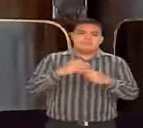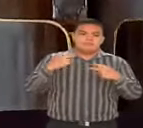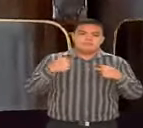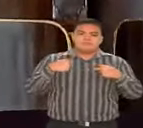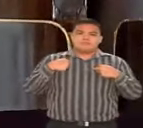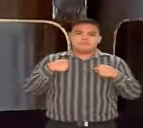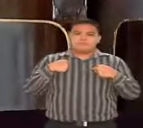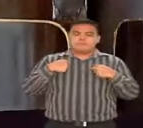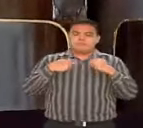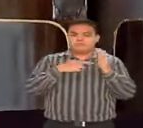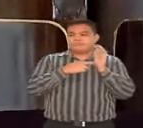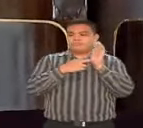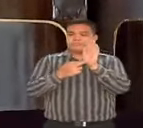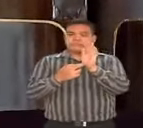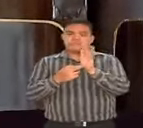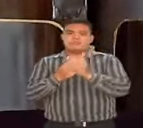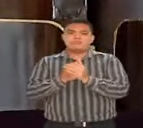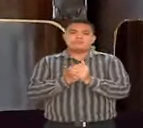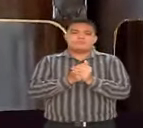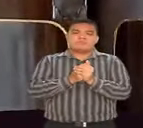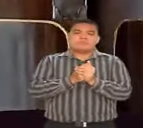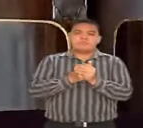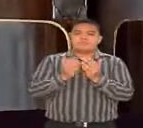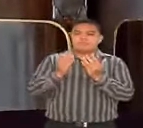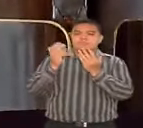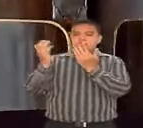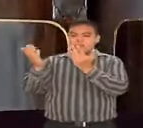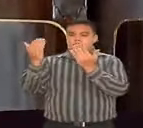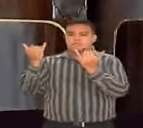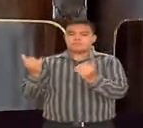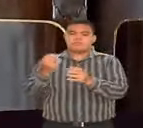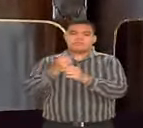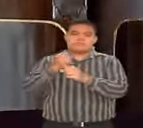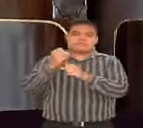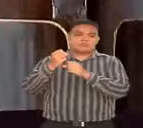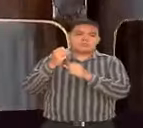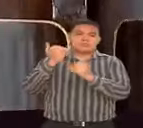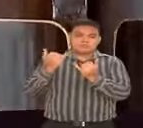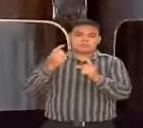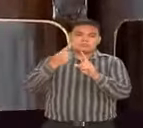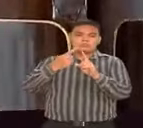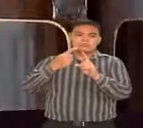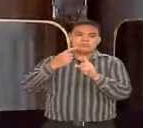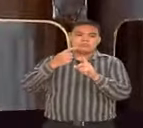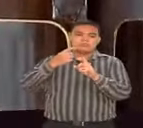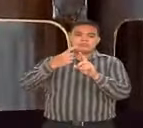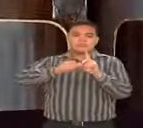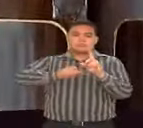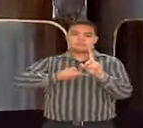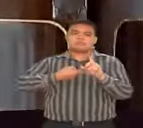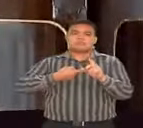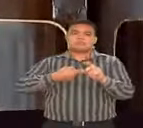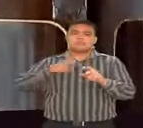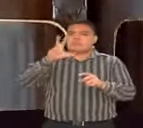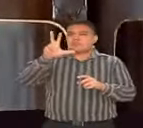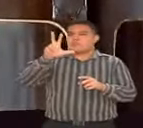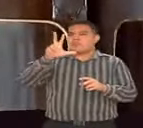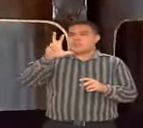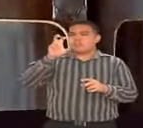ako, ang ni-commit lang sa atong faith promise karong tuiga, 370 ra kataw, kadaghan na to.